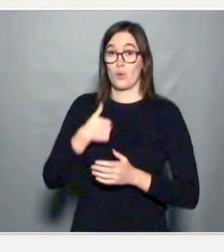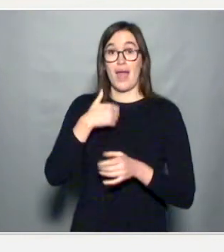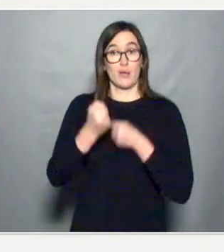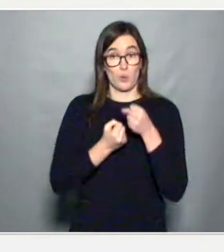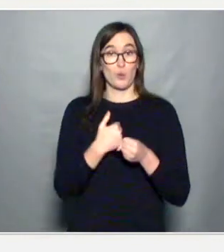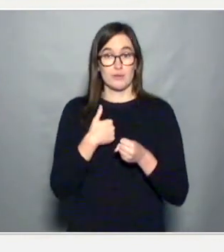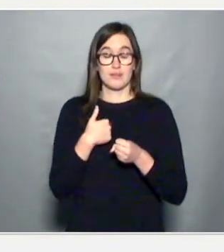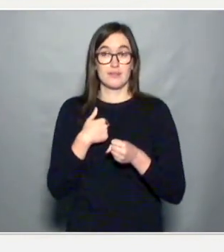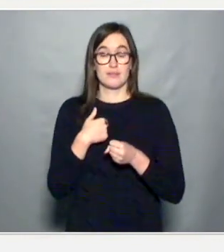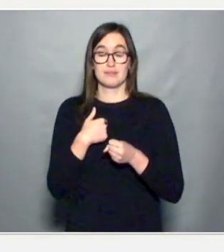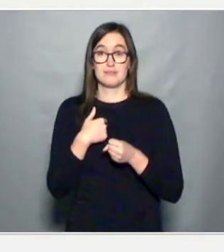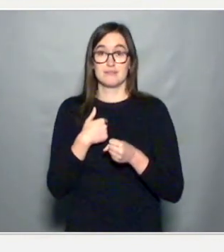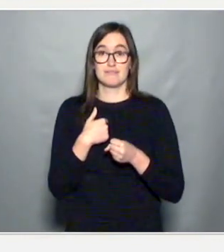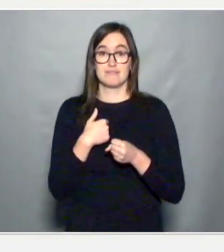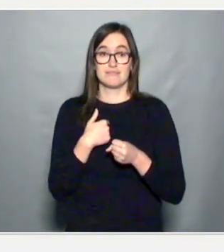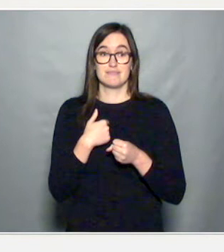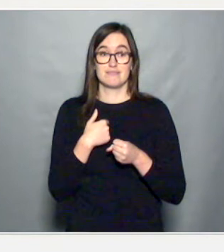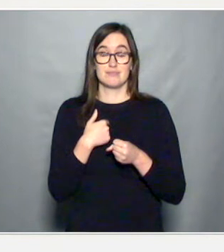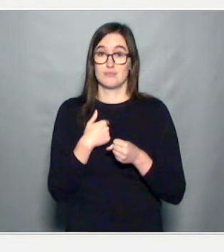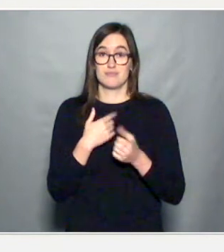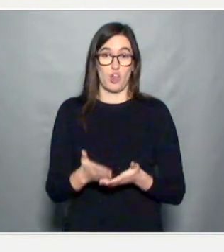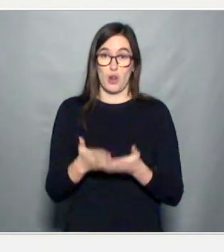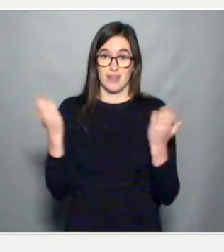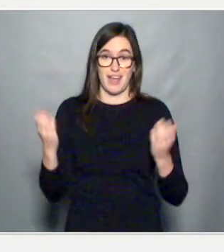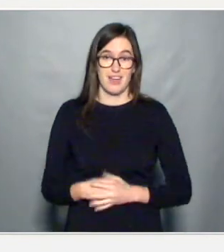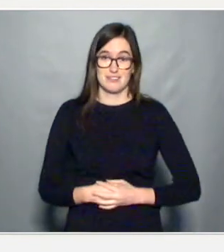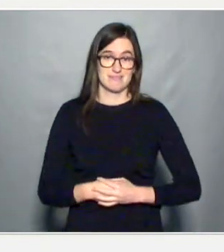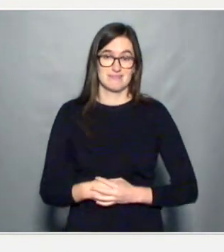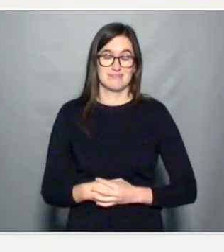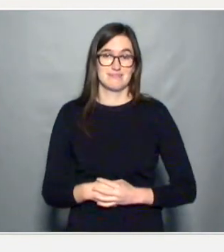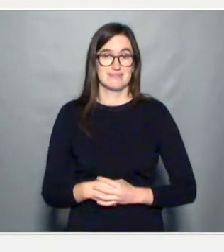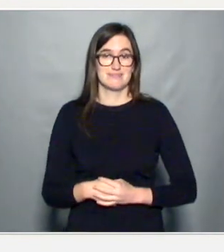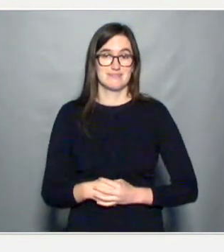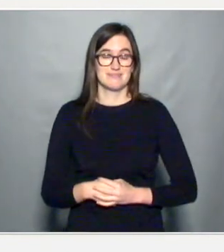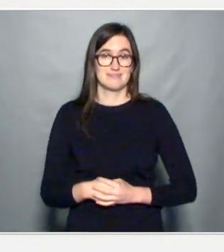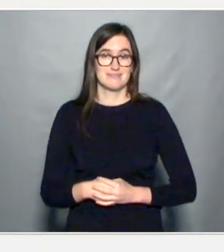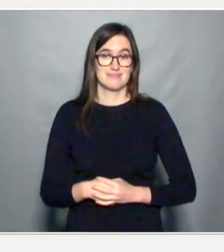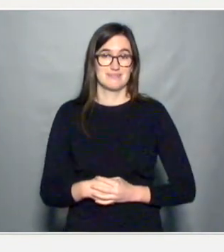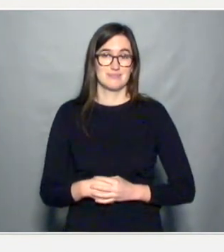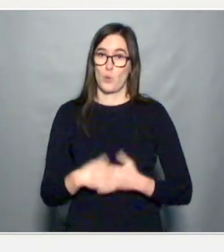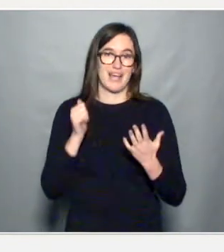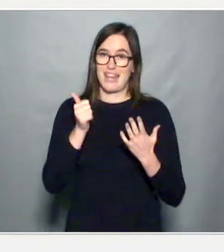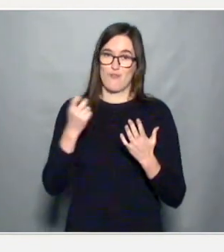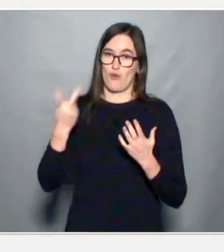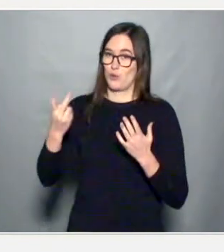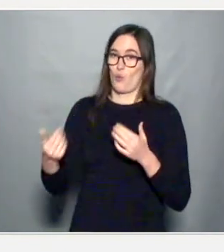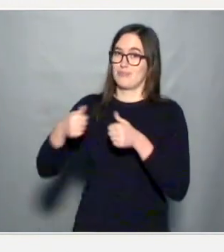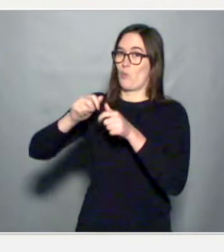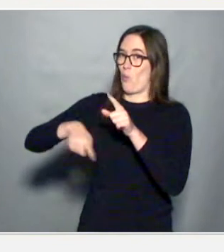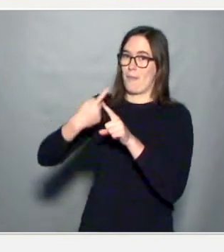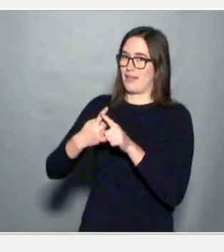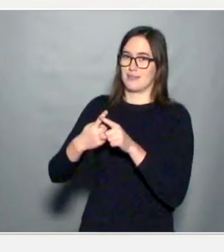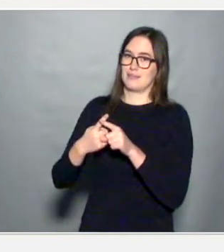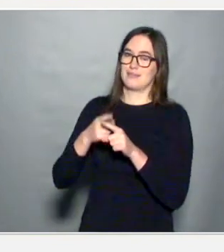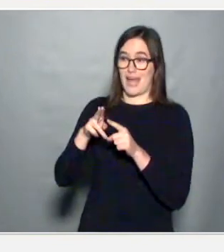jag det. Och det hjälpte inte alls. Och det är inte därför vi är ihop igen. Tvärtom, hon tycker